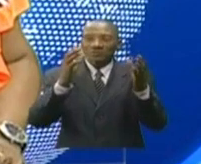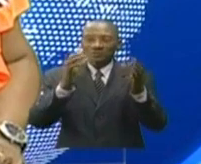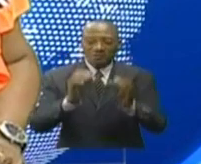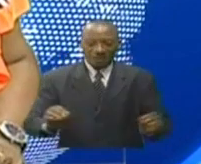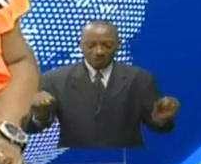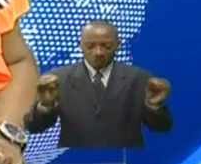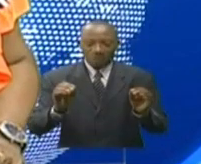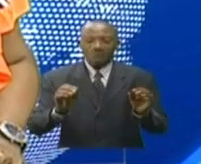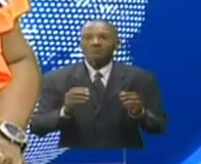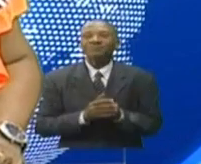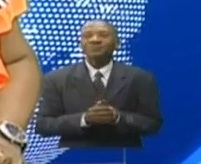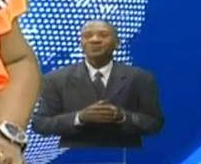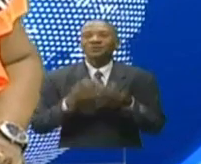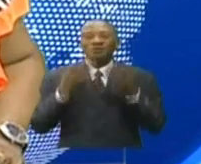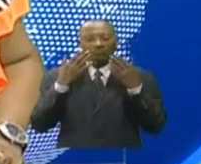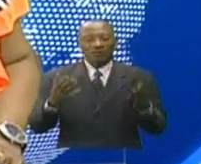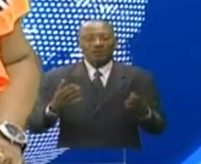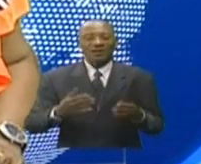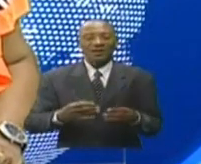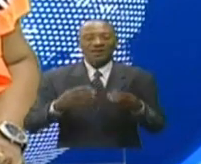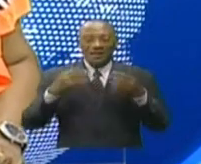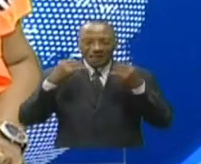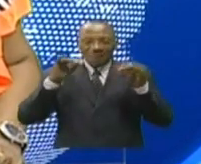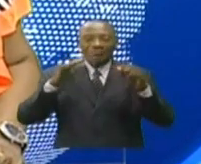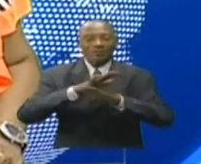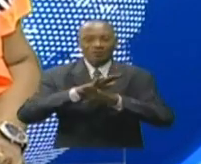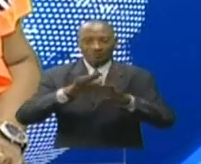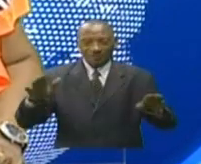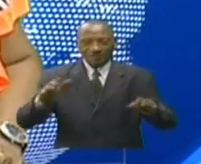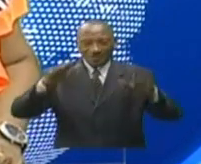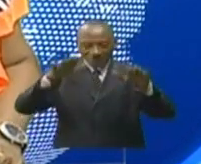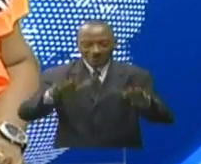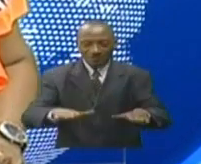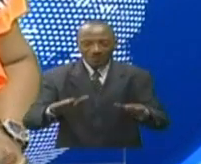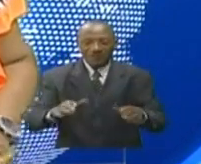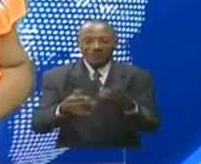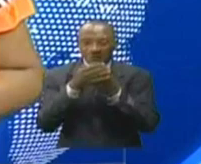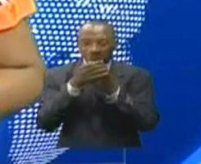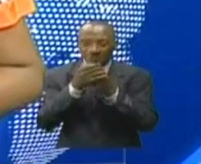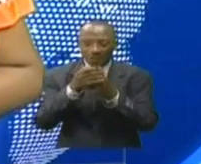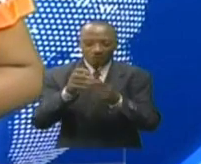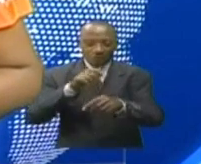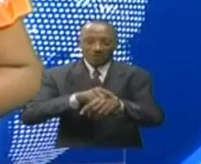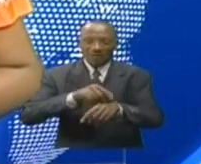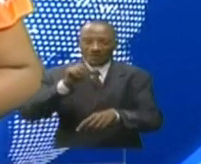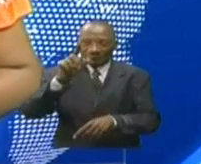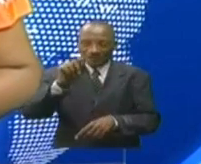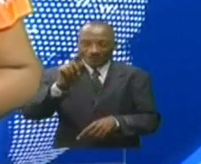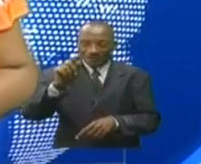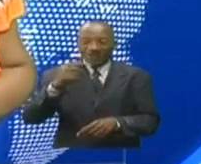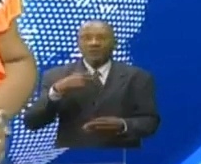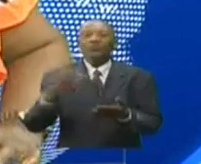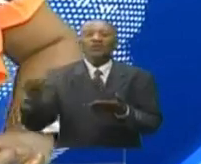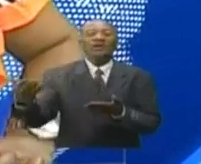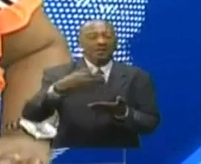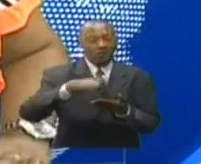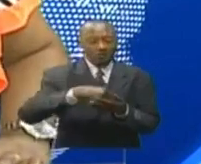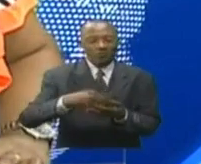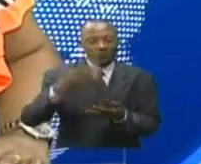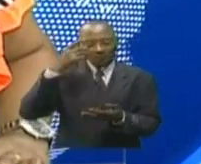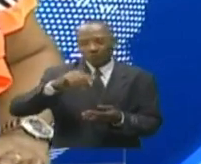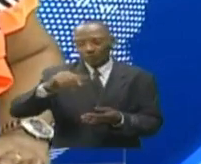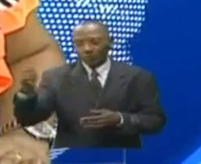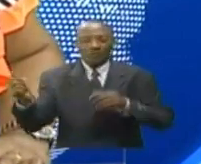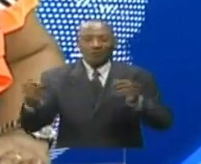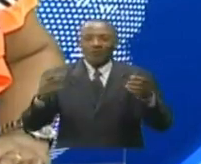Voilà, c'est la fin de ce journal. Merci de l'avoir suivi et merci à l'ensemble de l'équipe en régie et réalisation. Un journal dédié aux habitants